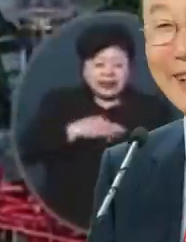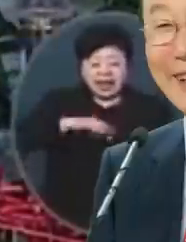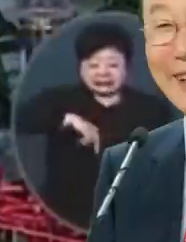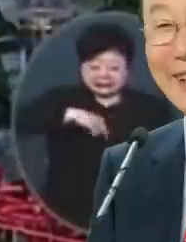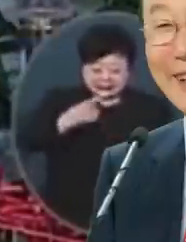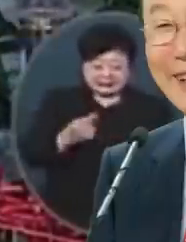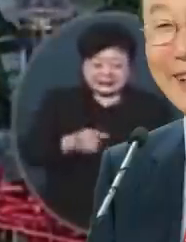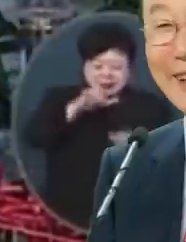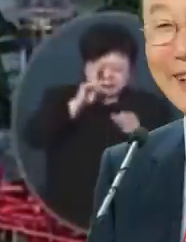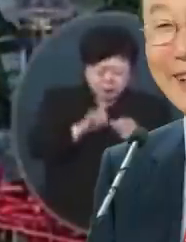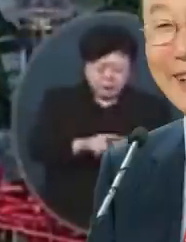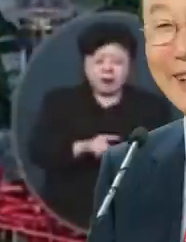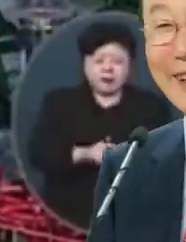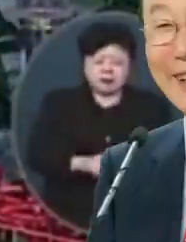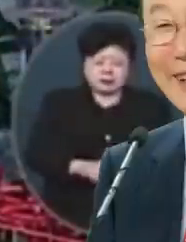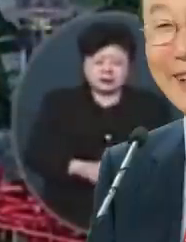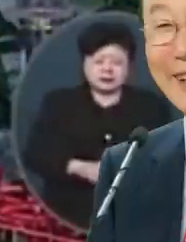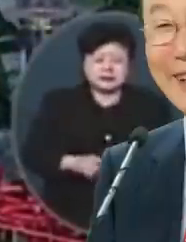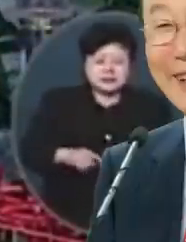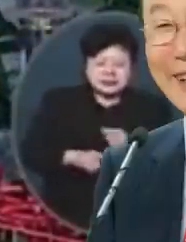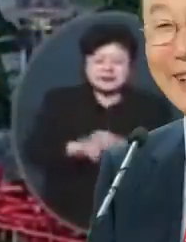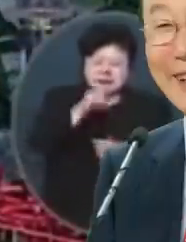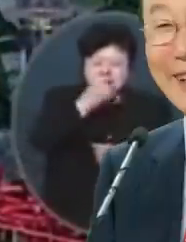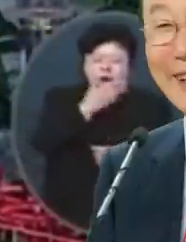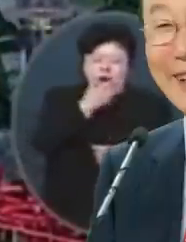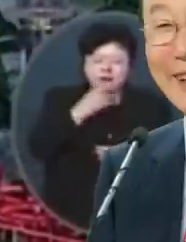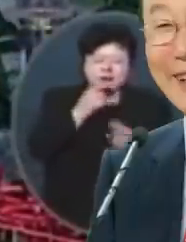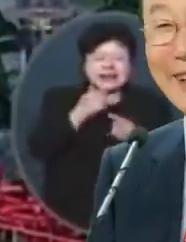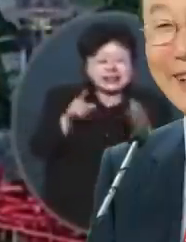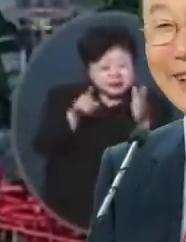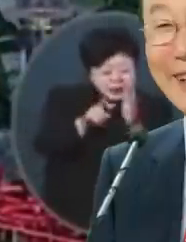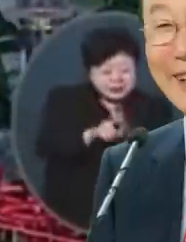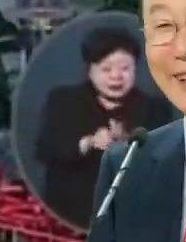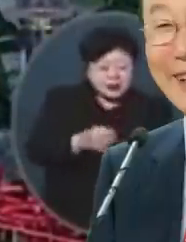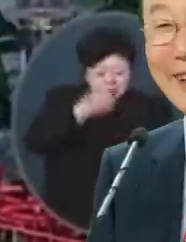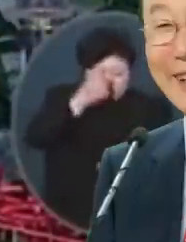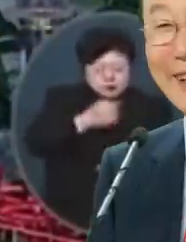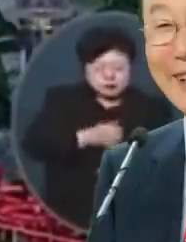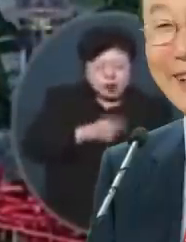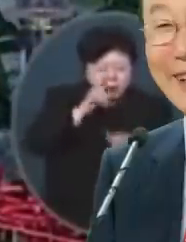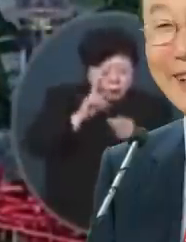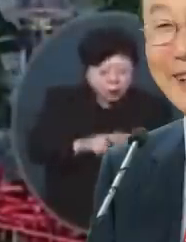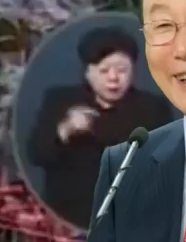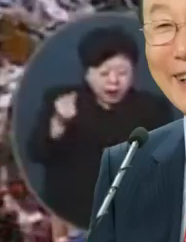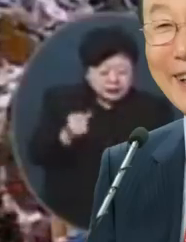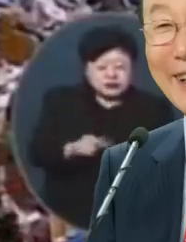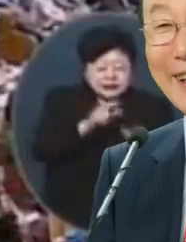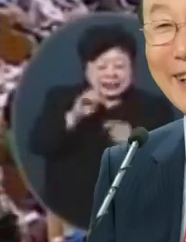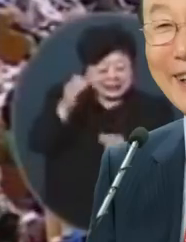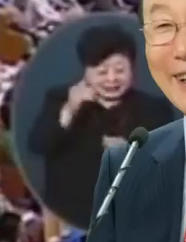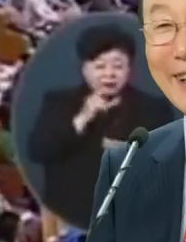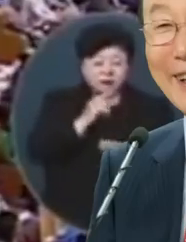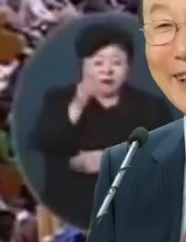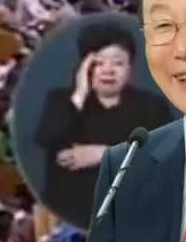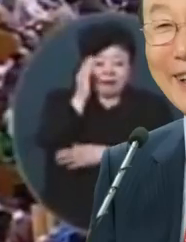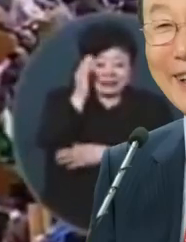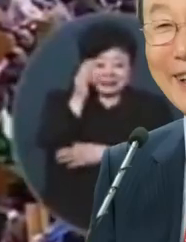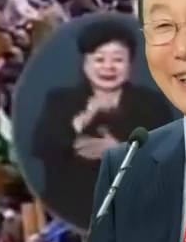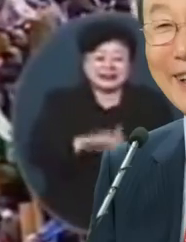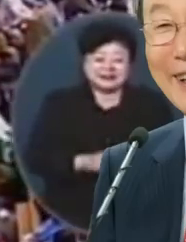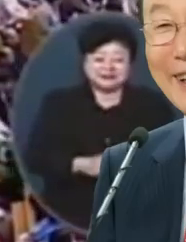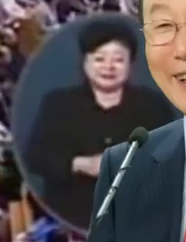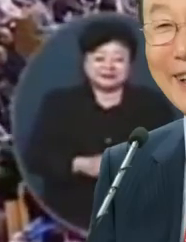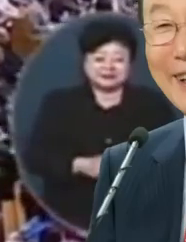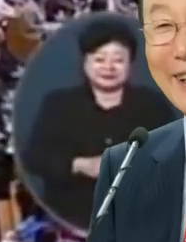자신에게 의미 있고 행복한 삶을 살기 위해서는 꿈과 목표를 가지고 살아야 된다고 그는 말했던